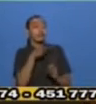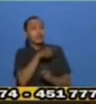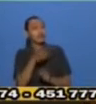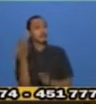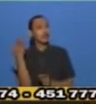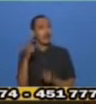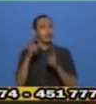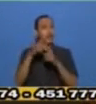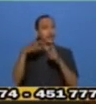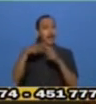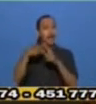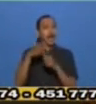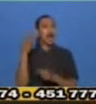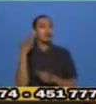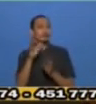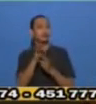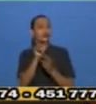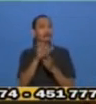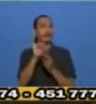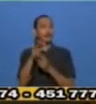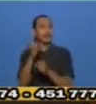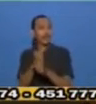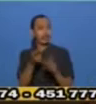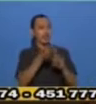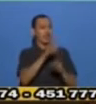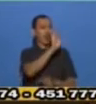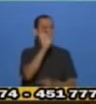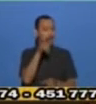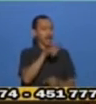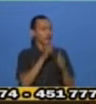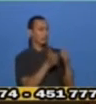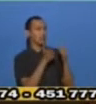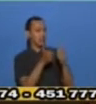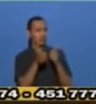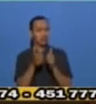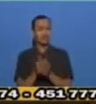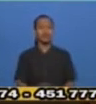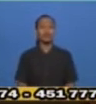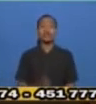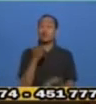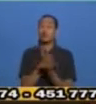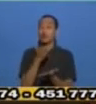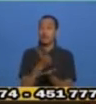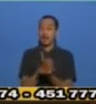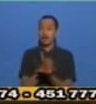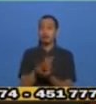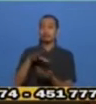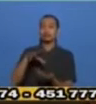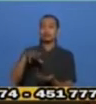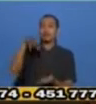bersama teman-teman gitu. Tapi sebenarnya ada tempat-tempat lain atau sentra-sentra vaksin itu